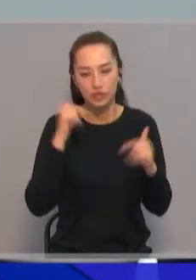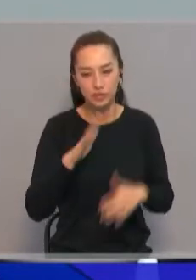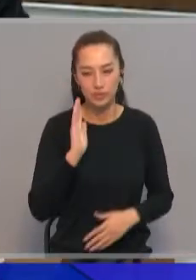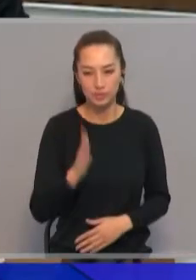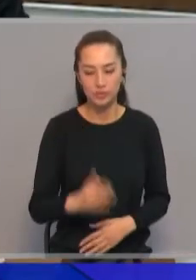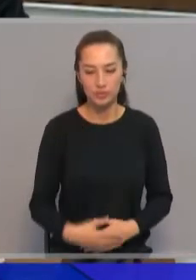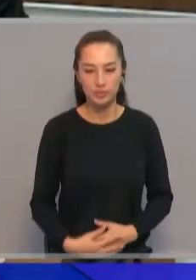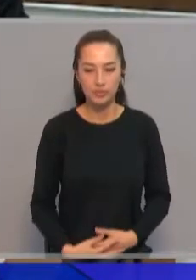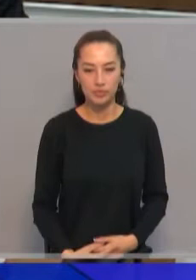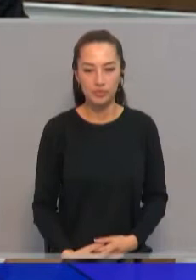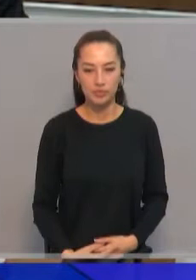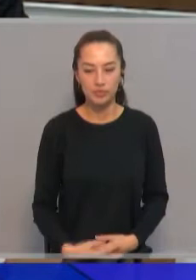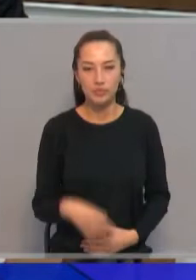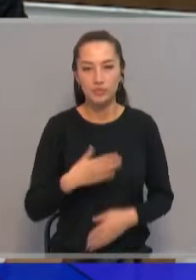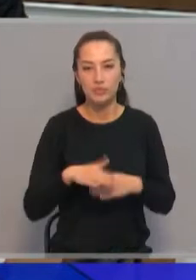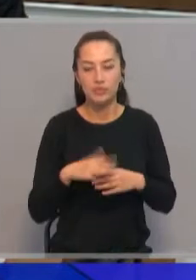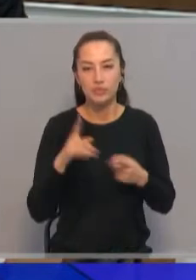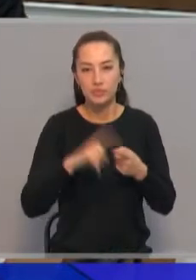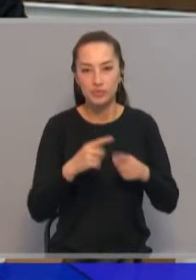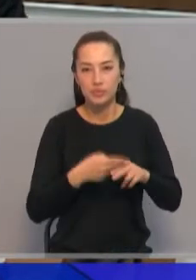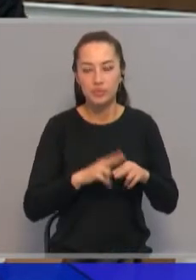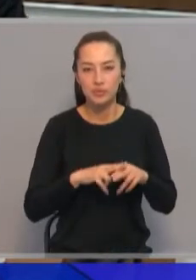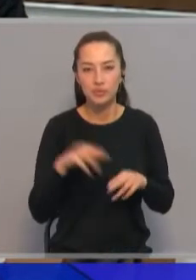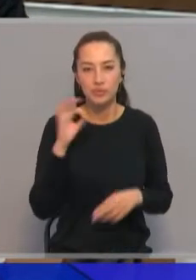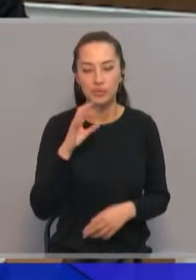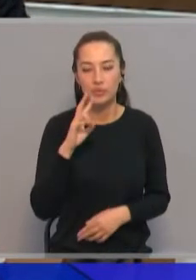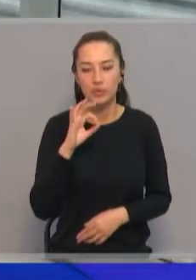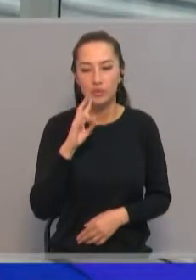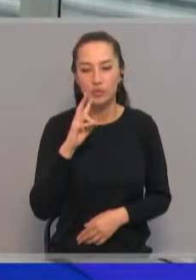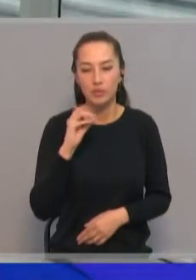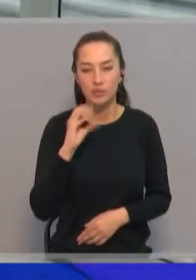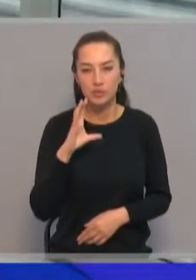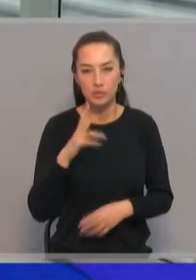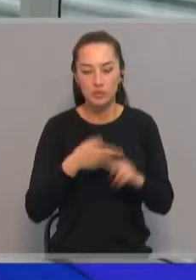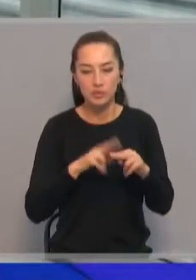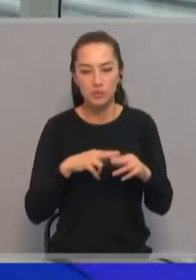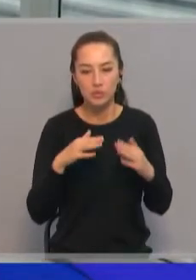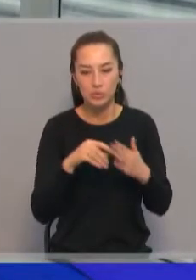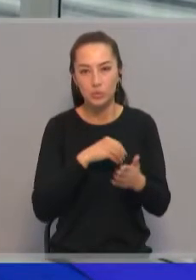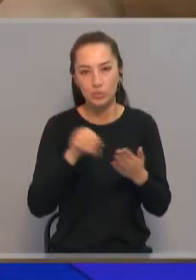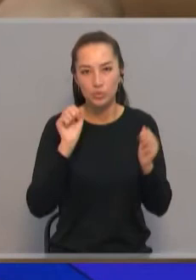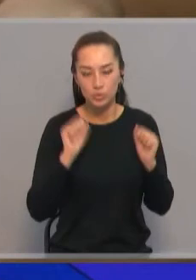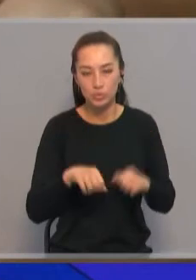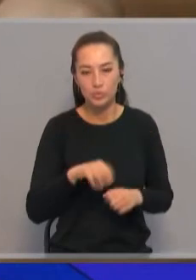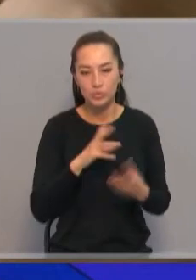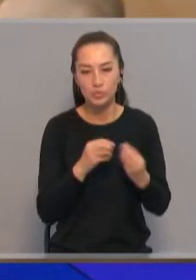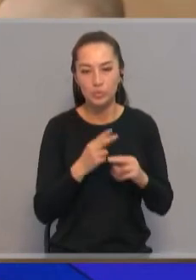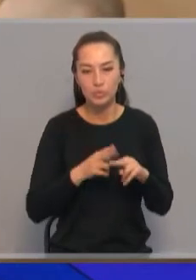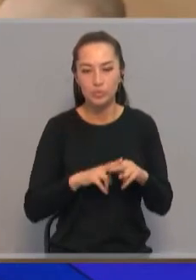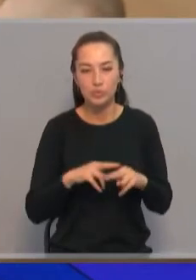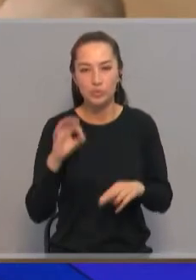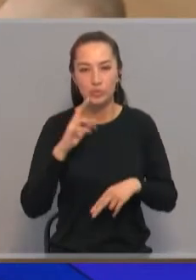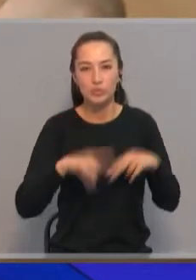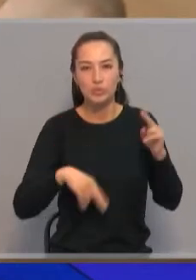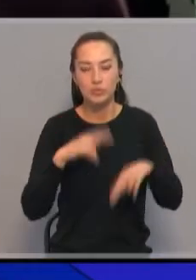қабылдайды. Жаңа ипотека бойынша баспананы тек ОКС Development үй кешендерінен сатып алуға болады. Оларға тұрғын үй